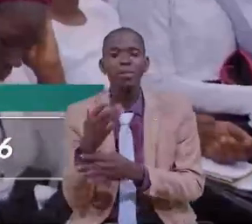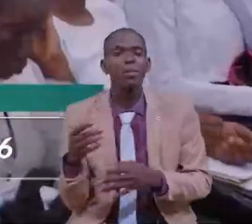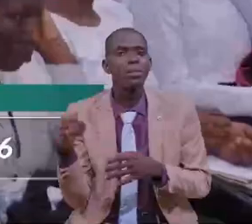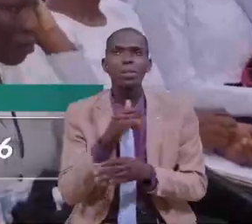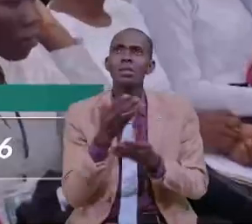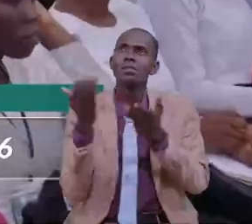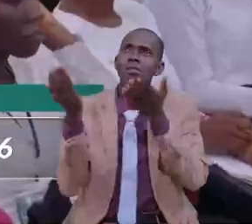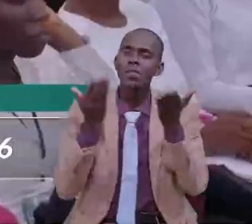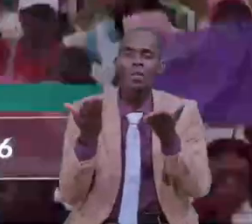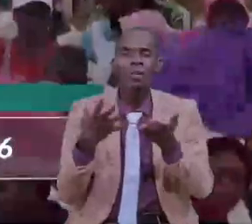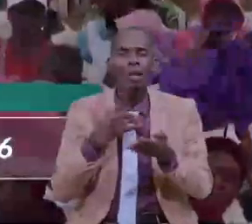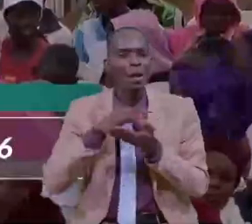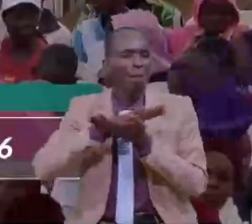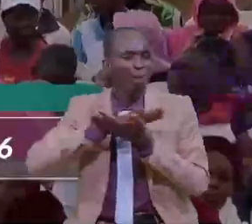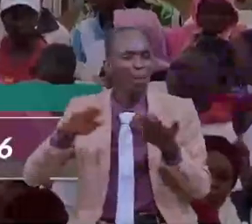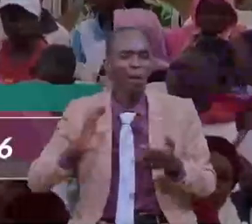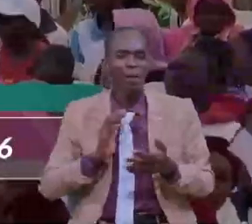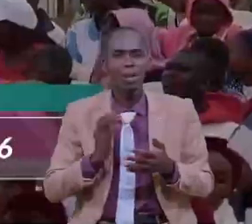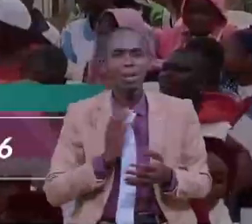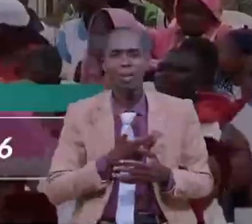vertes, ils purifient l'air.